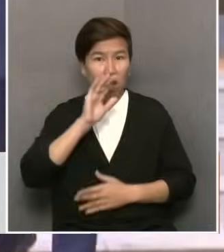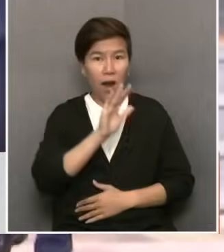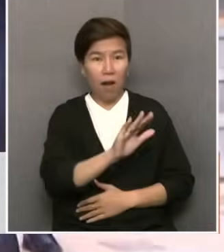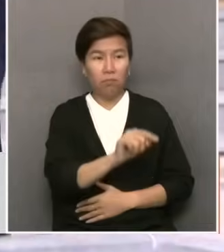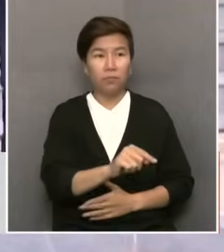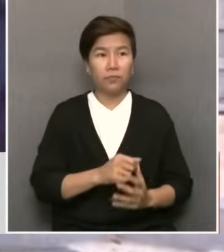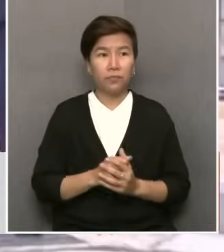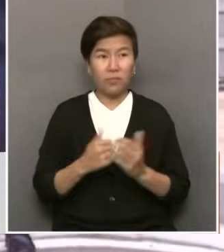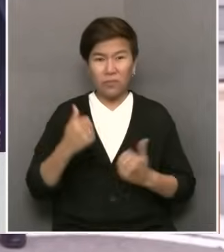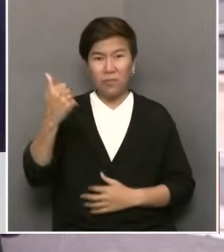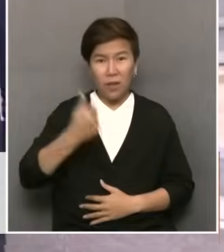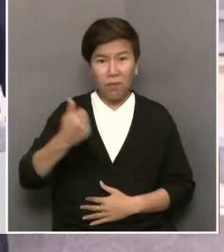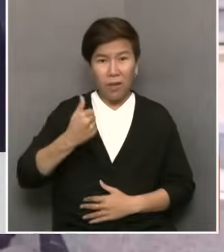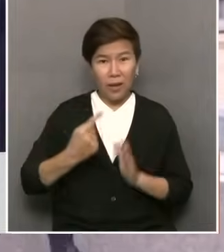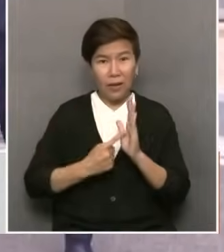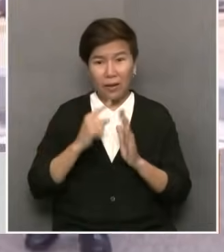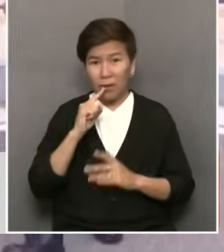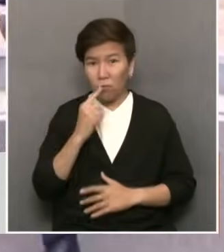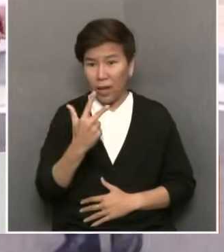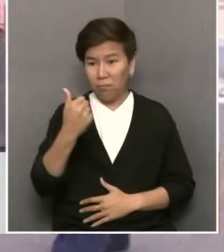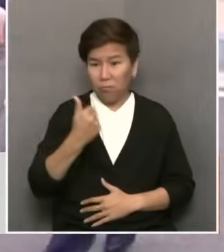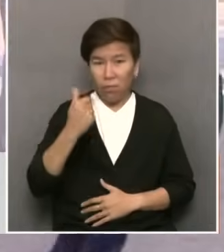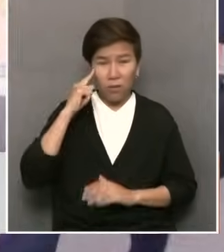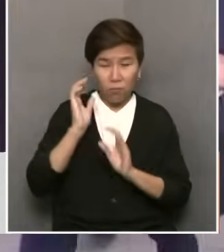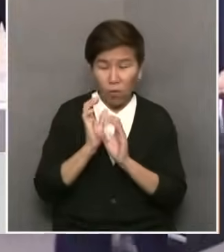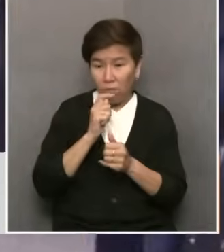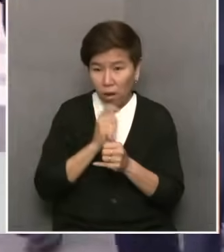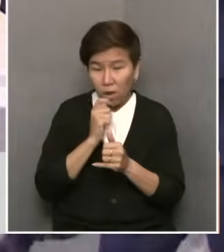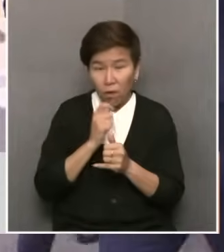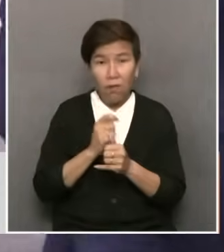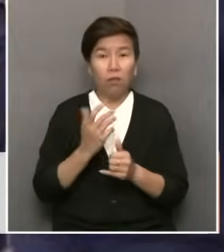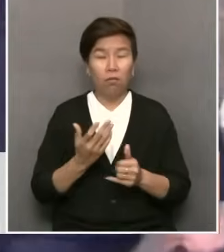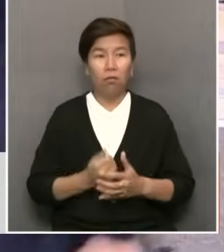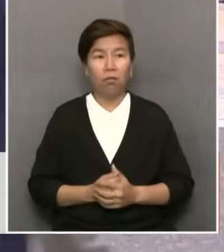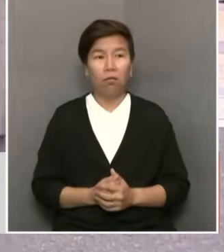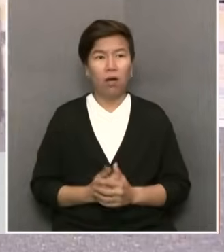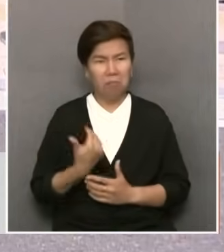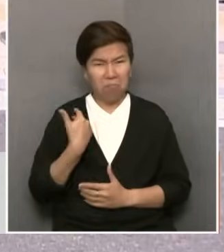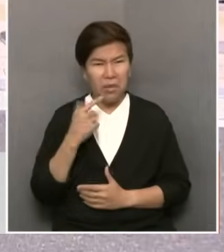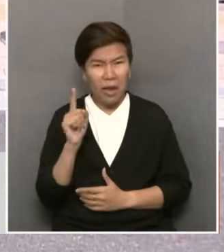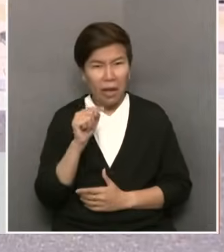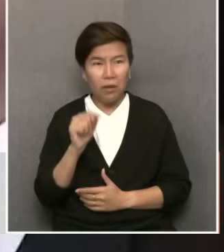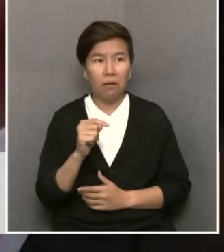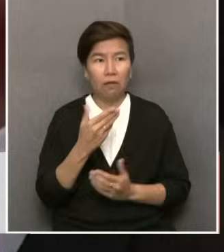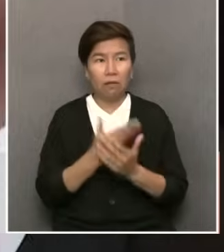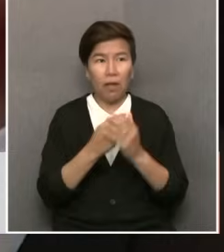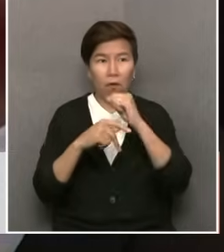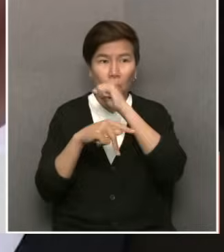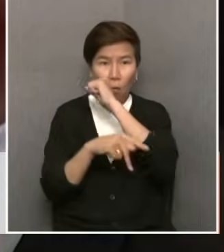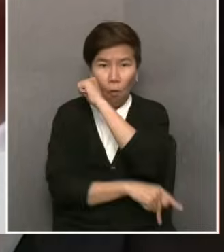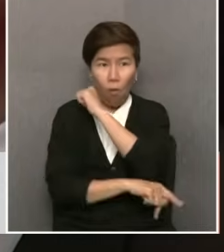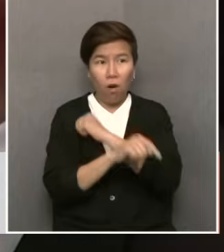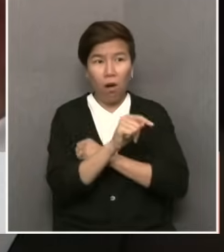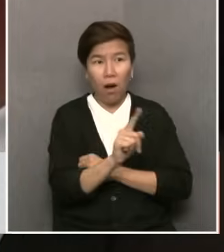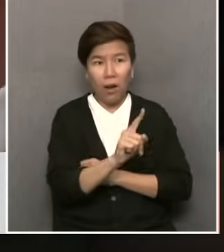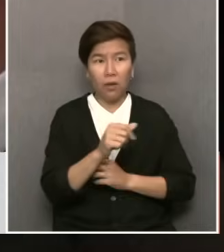าพบเจ้าหน้าที่ถึง3ครั้งเพื่อให้ปากคำในเรื่องนี้นอกจากนี้ยังมีประเด็นที่เขาถูกโกงเงินจำนวนมากโดยผู้จำหน่